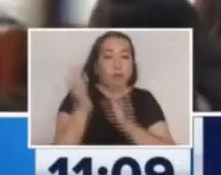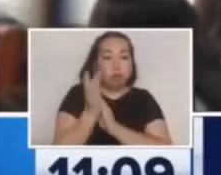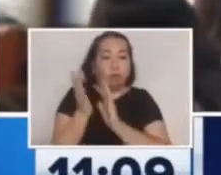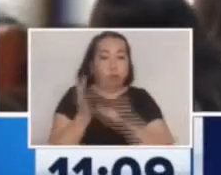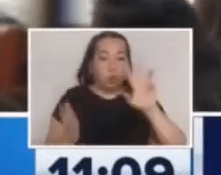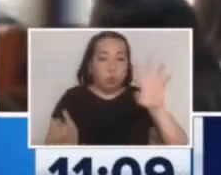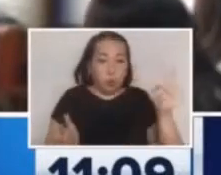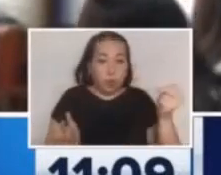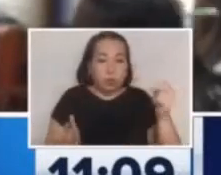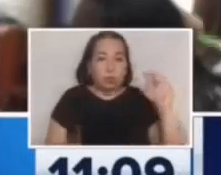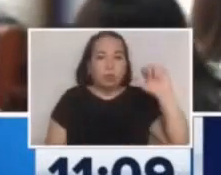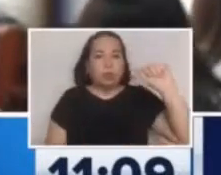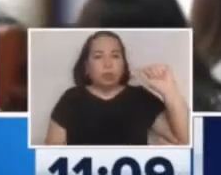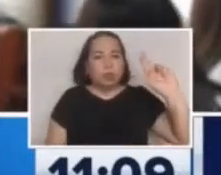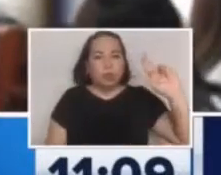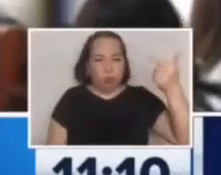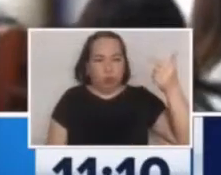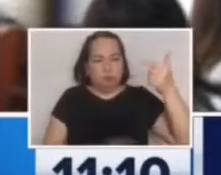mga lugar.